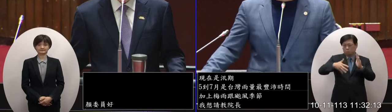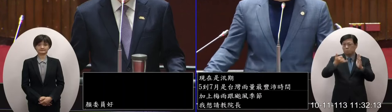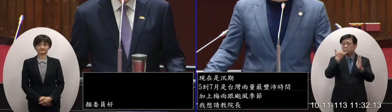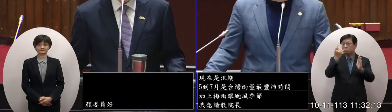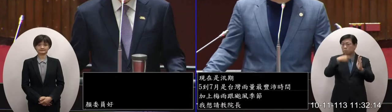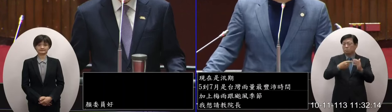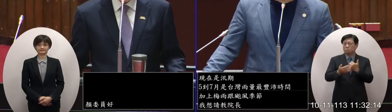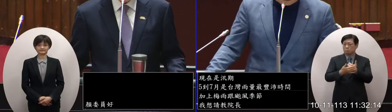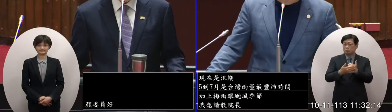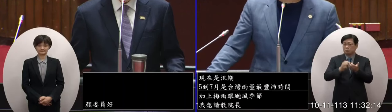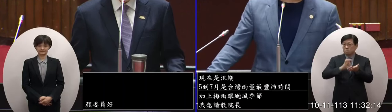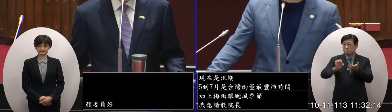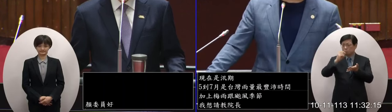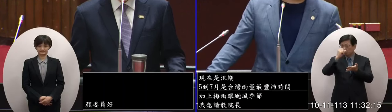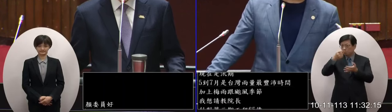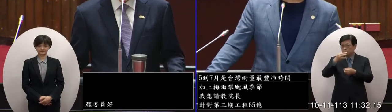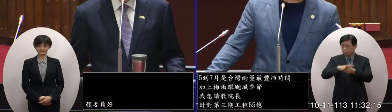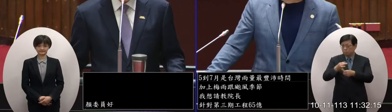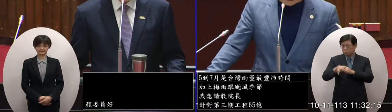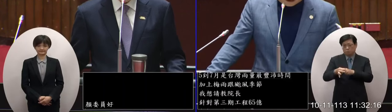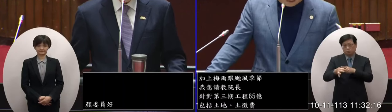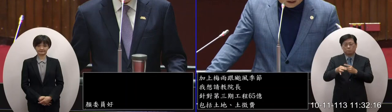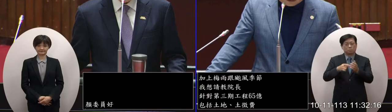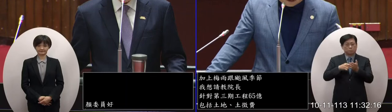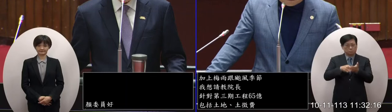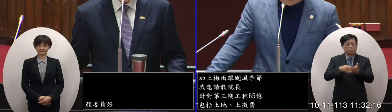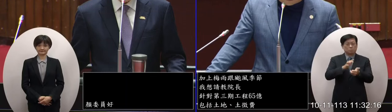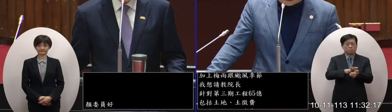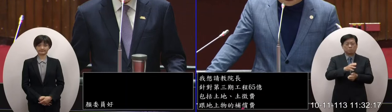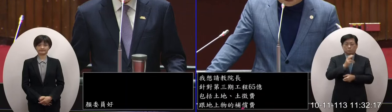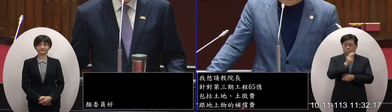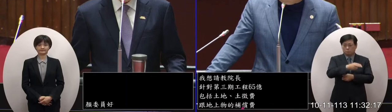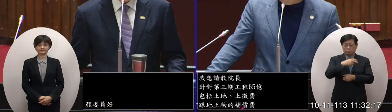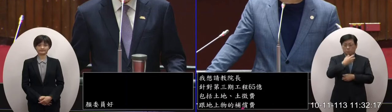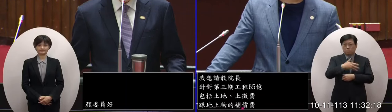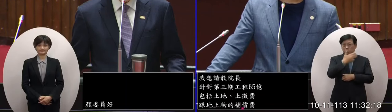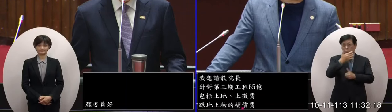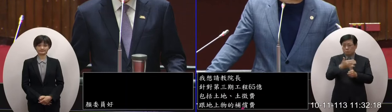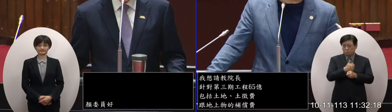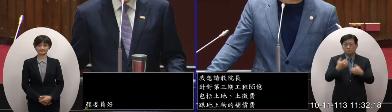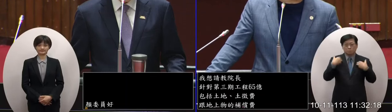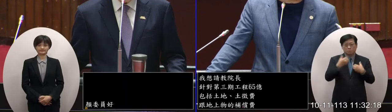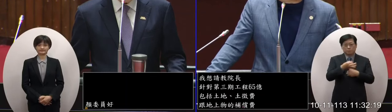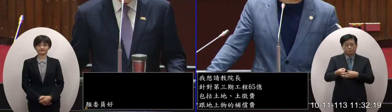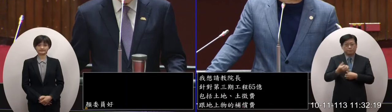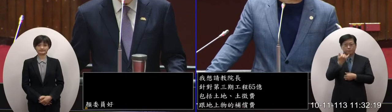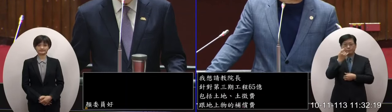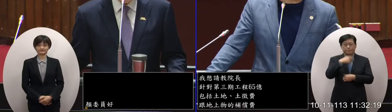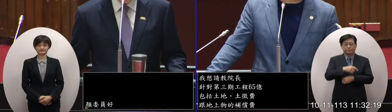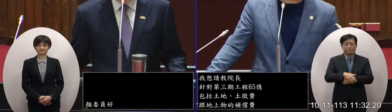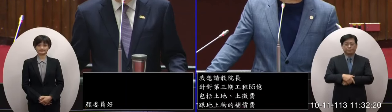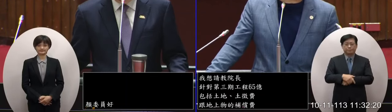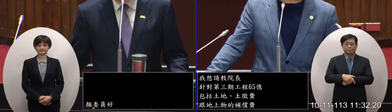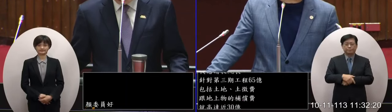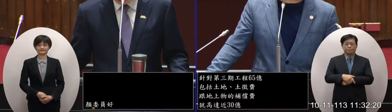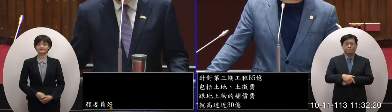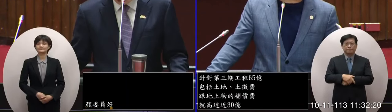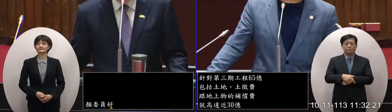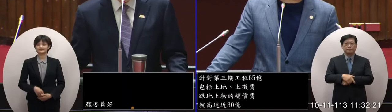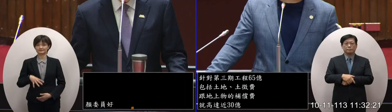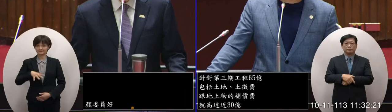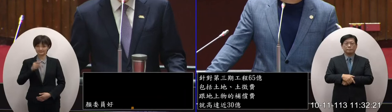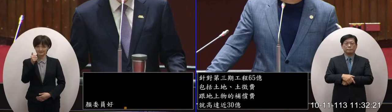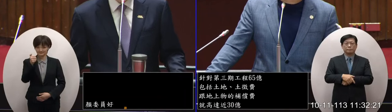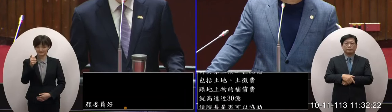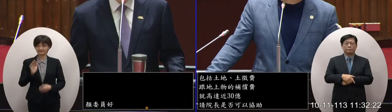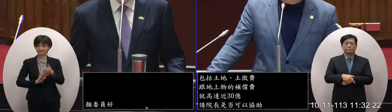助用特别补助款来协助，那请水利署这边也多分摊一些经费。院长， 好，首先谢谢委员刚刚